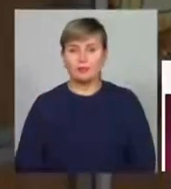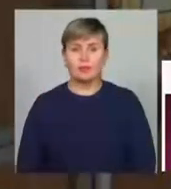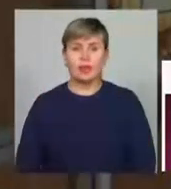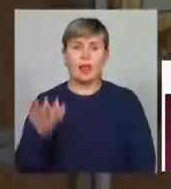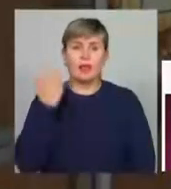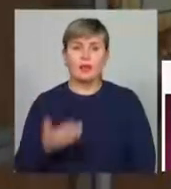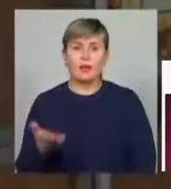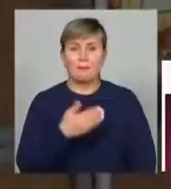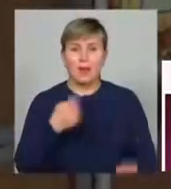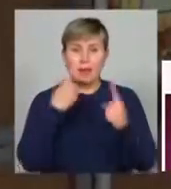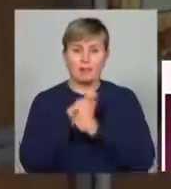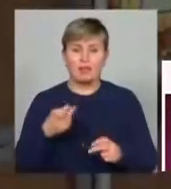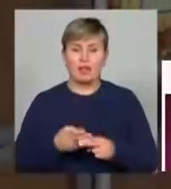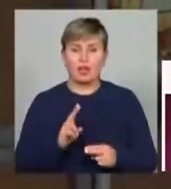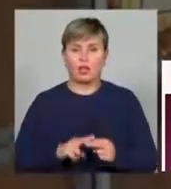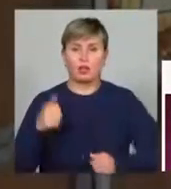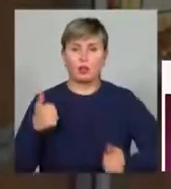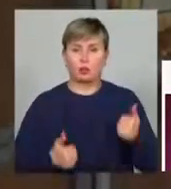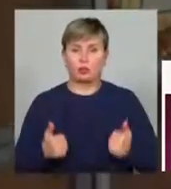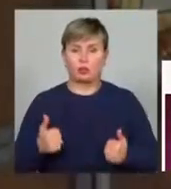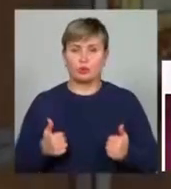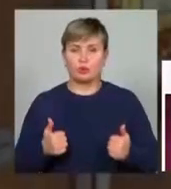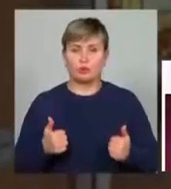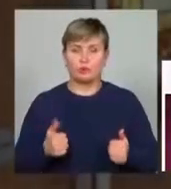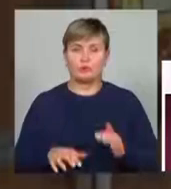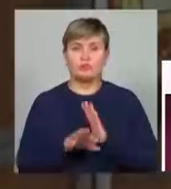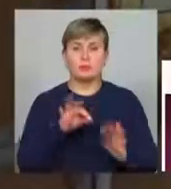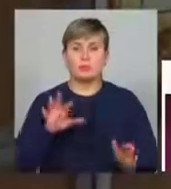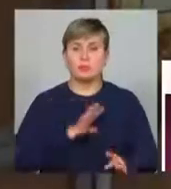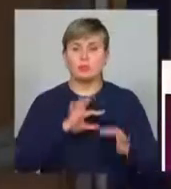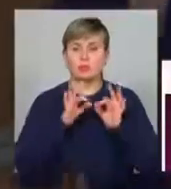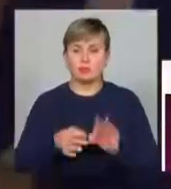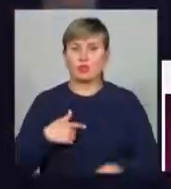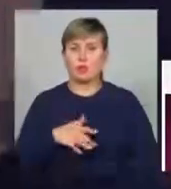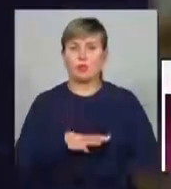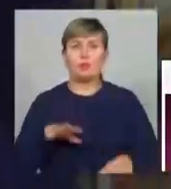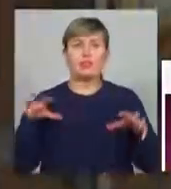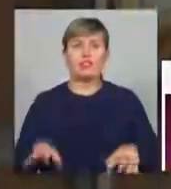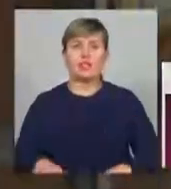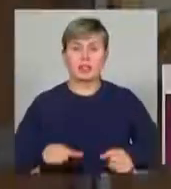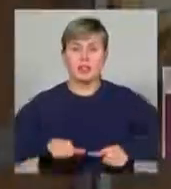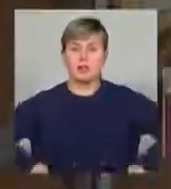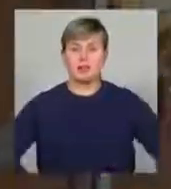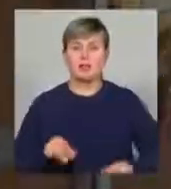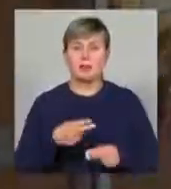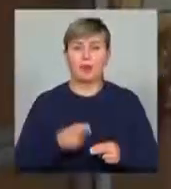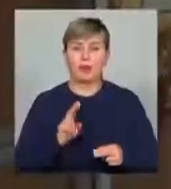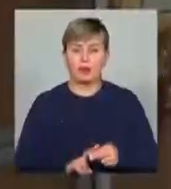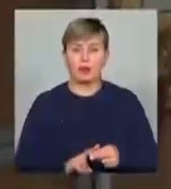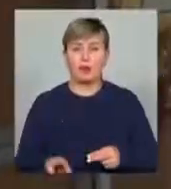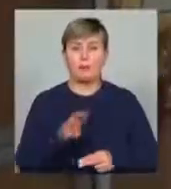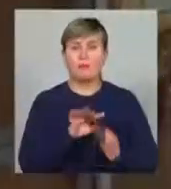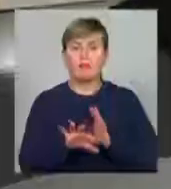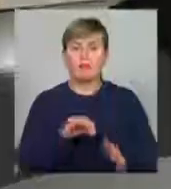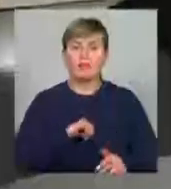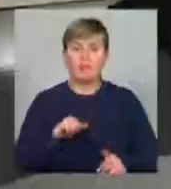когда мы объявили этот конкурс. То есть выбирать было очень сложно, я был председателем комиссии, поэтому мы выбрали